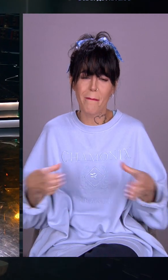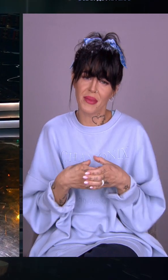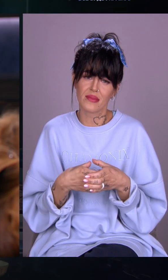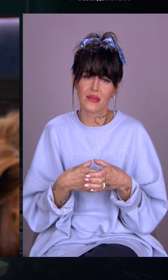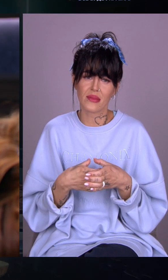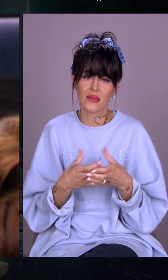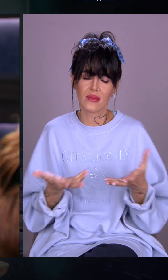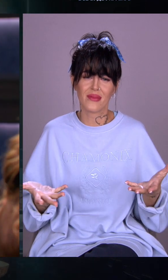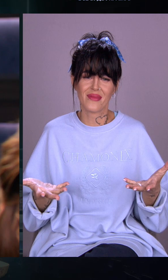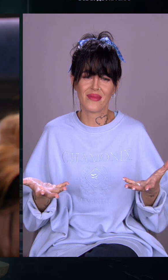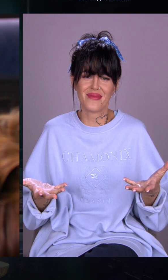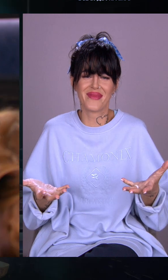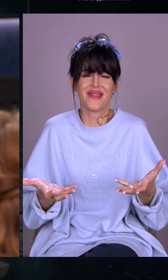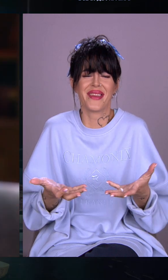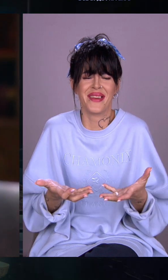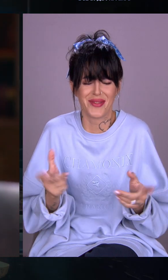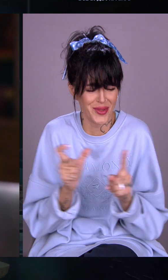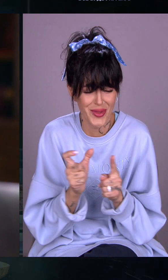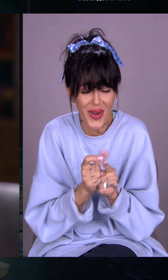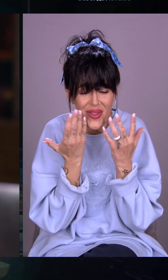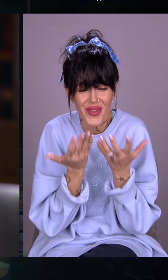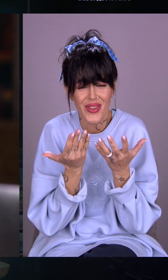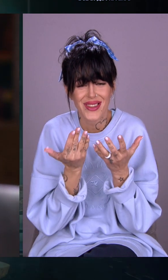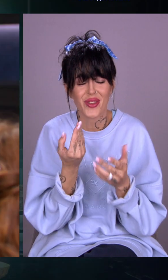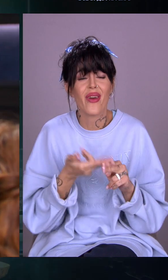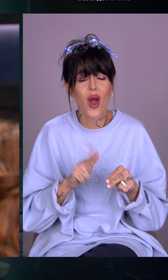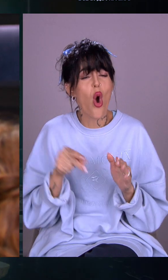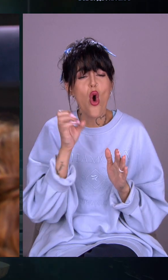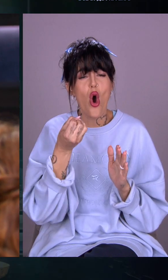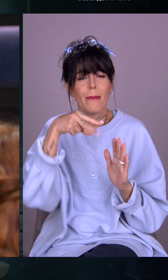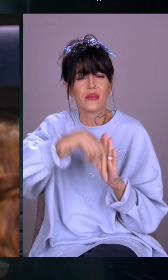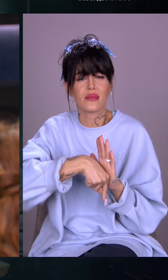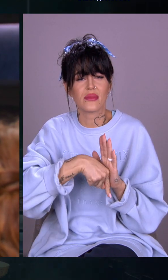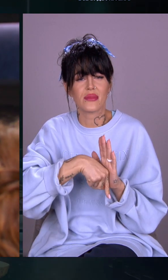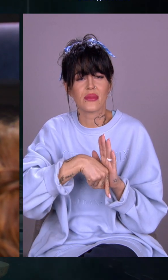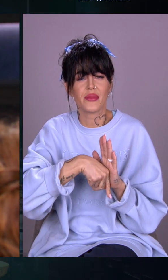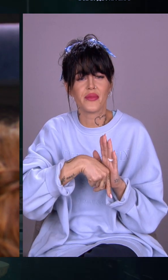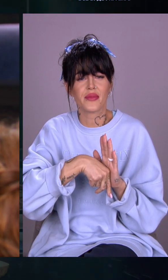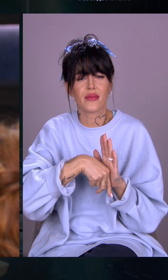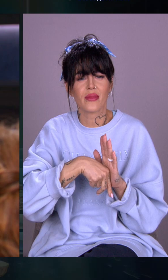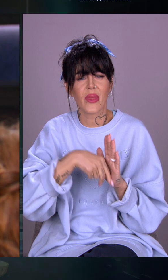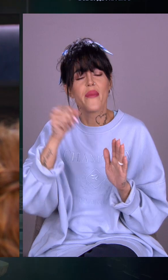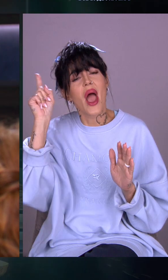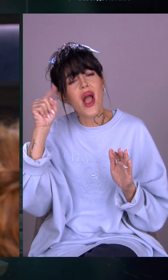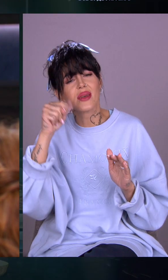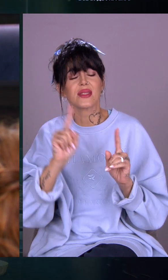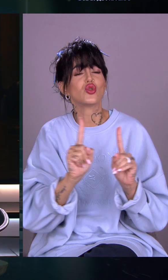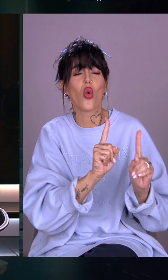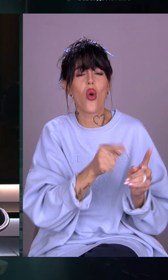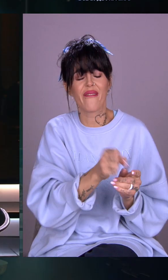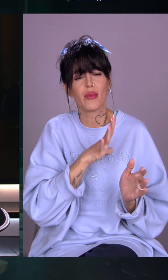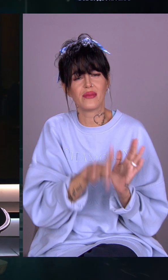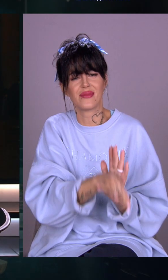контексті шаркань. Ну, якесь речення. Давайте, казкова історія. А казкова? Казку ти розповідаєш дитині?